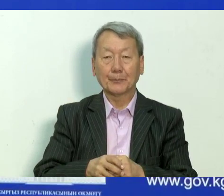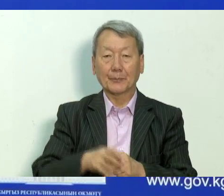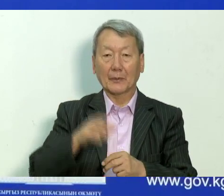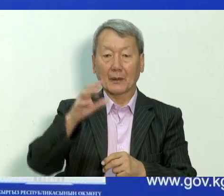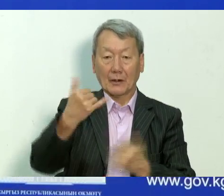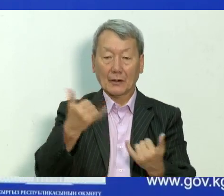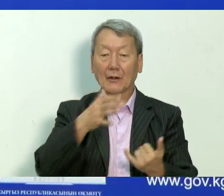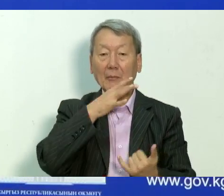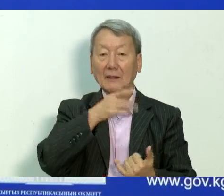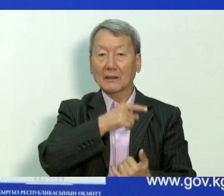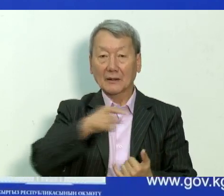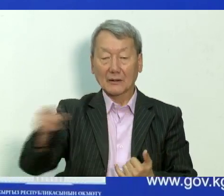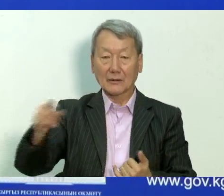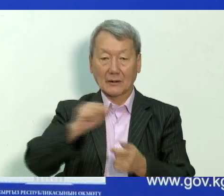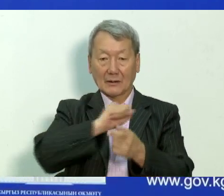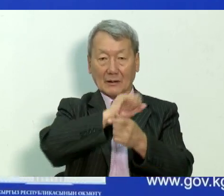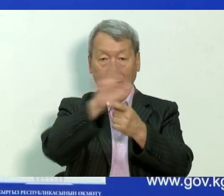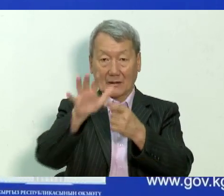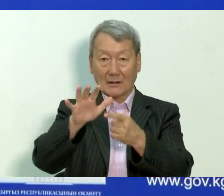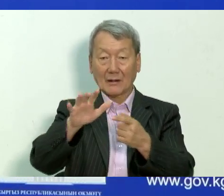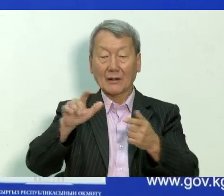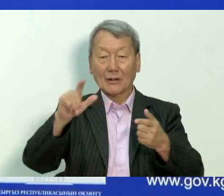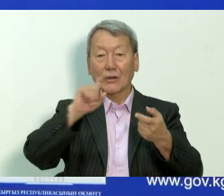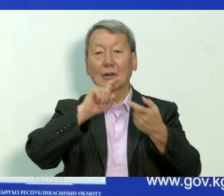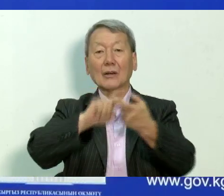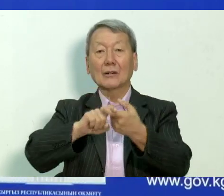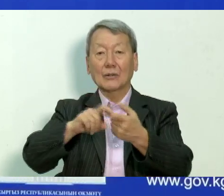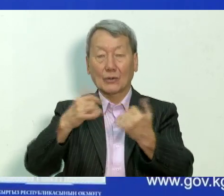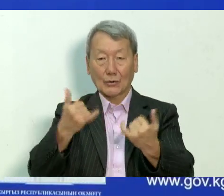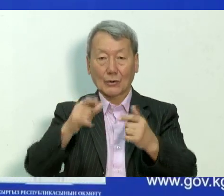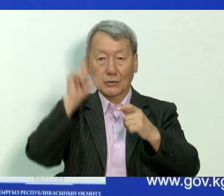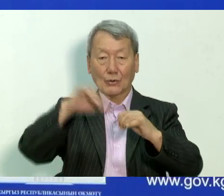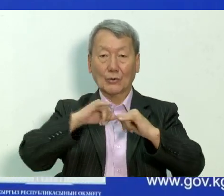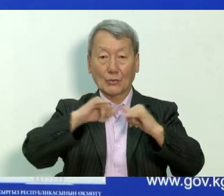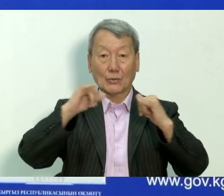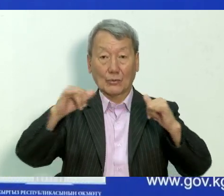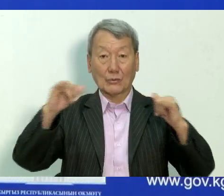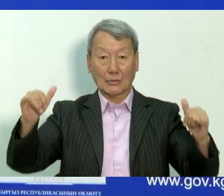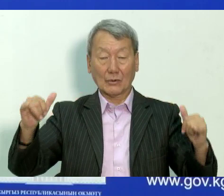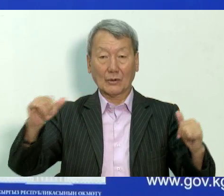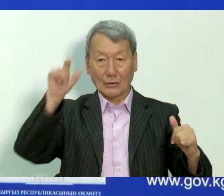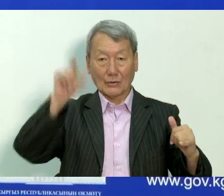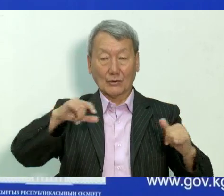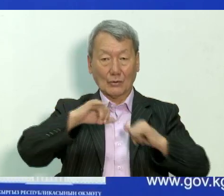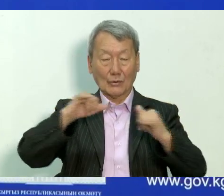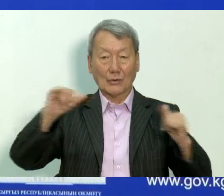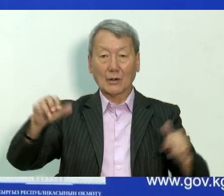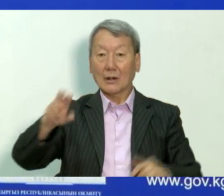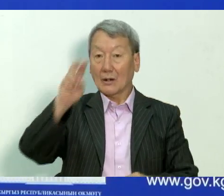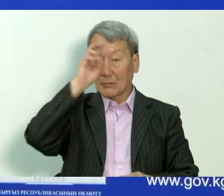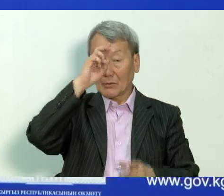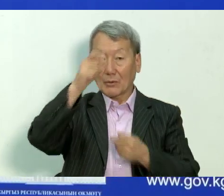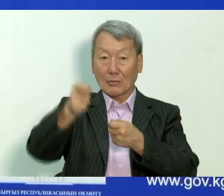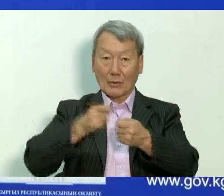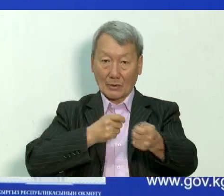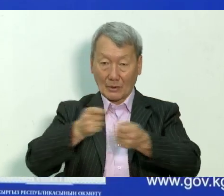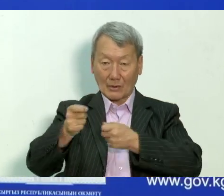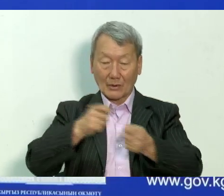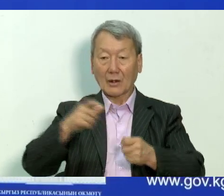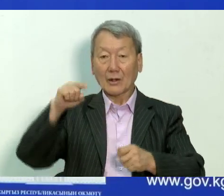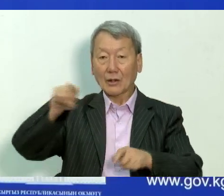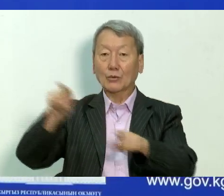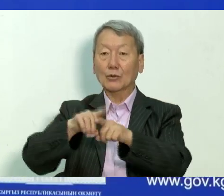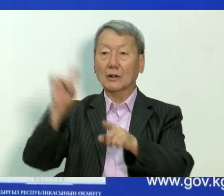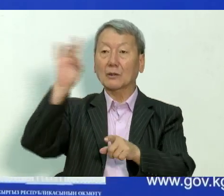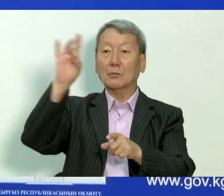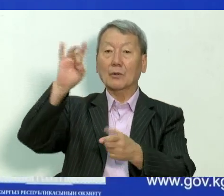Акыркы мезгилде коронавирус оорусуна чалдыккандардын саны өсүп жатканына байланыштуу өкмөт, ошондой эле республикалык